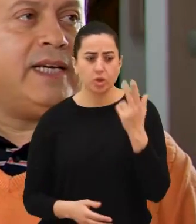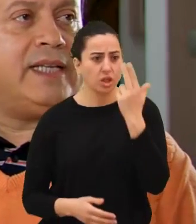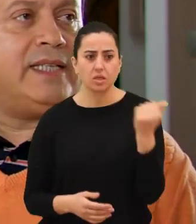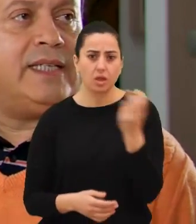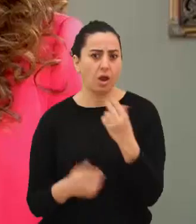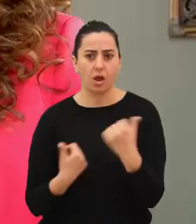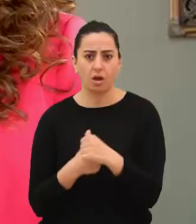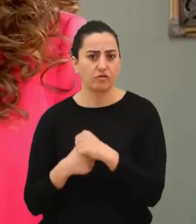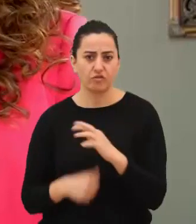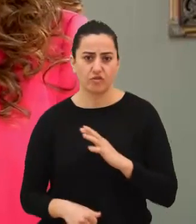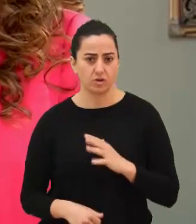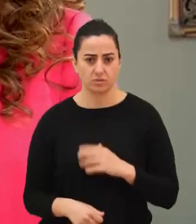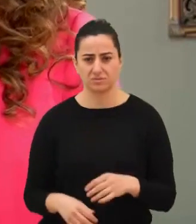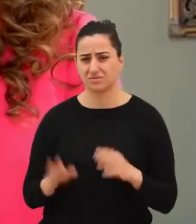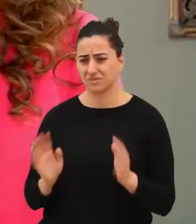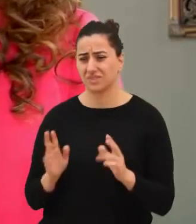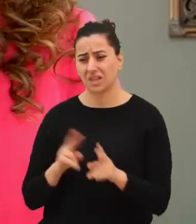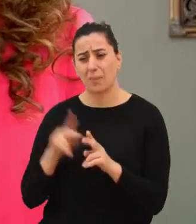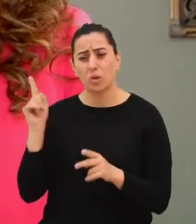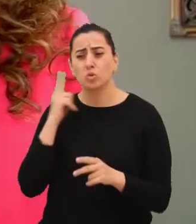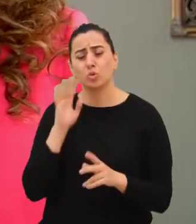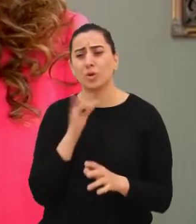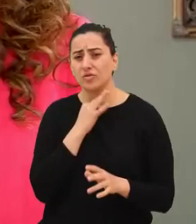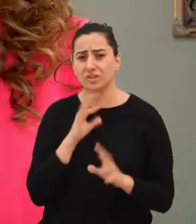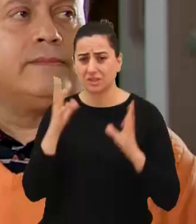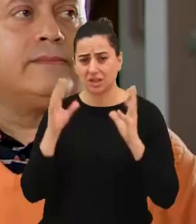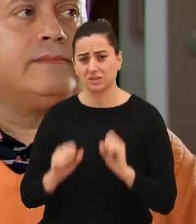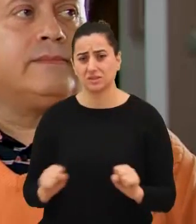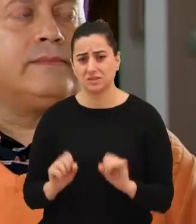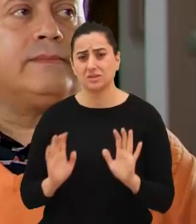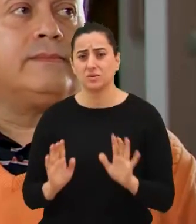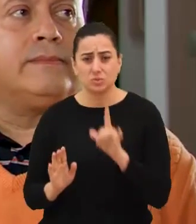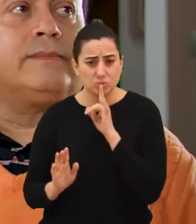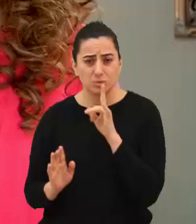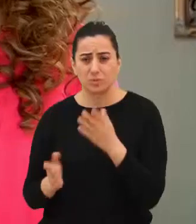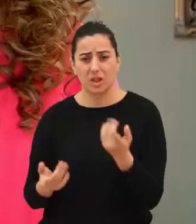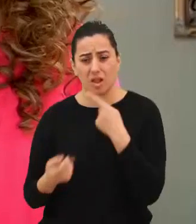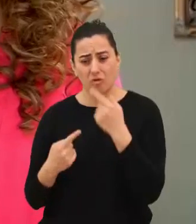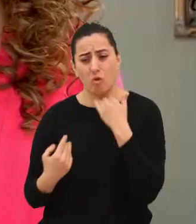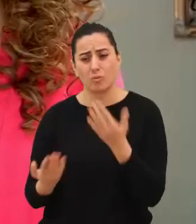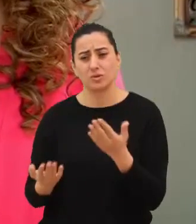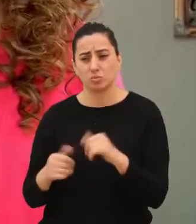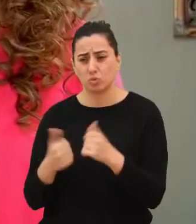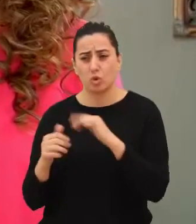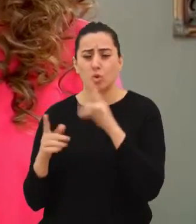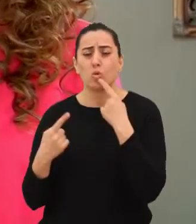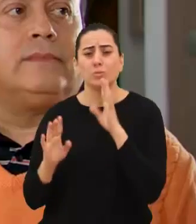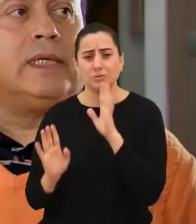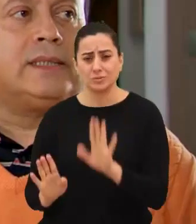var herhalde. Ay Kemal'im duymasam bunu vallahi küplere biner. Ay ne bu laflar canım öyle boşanma